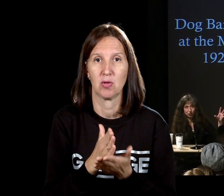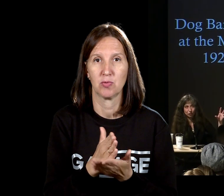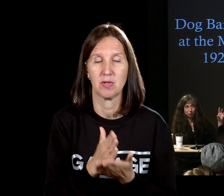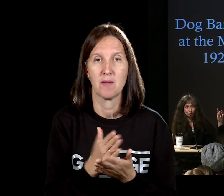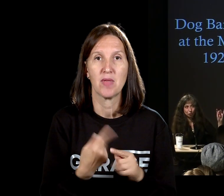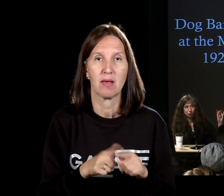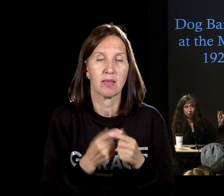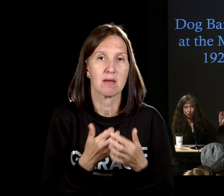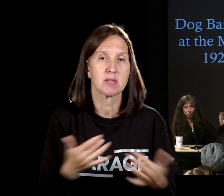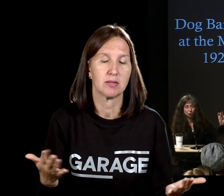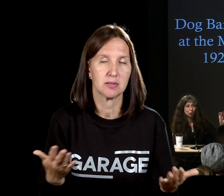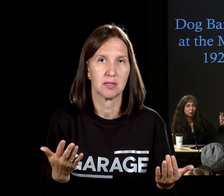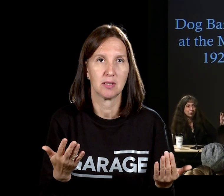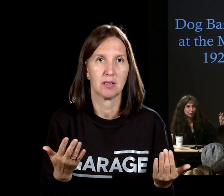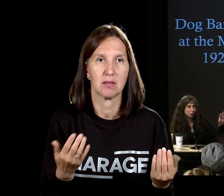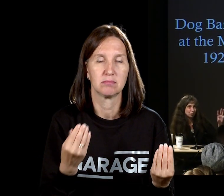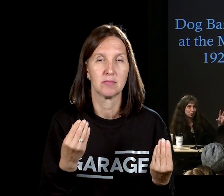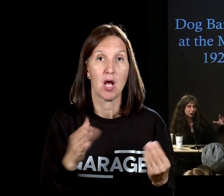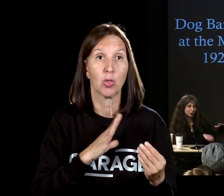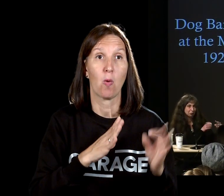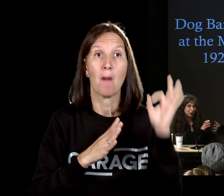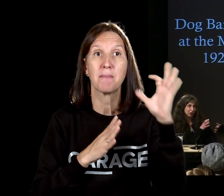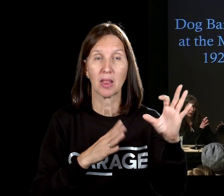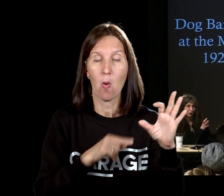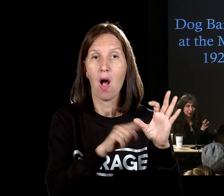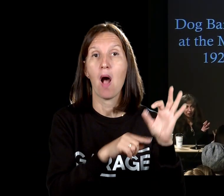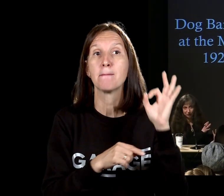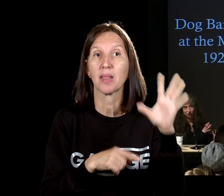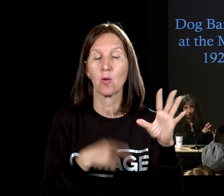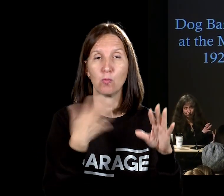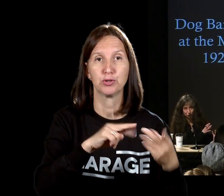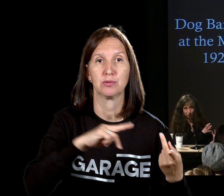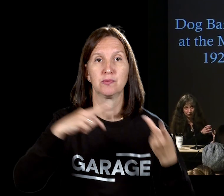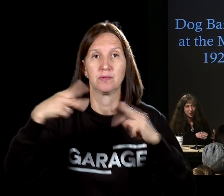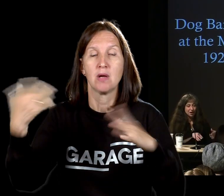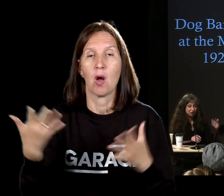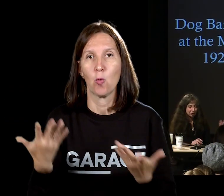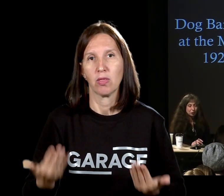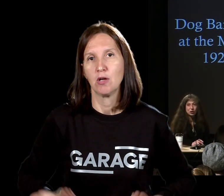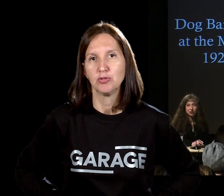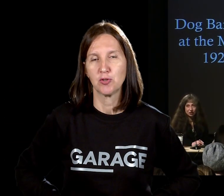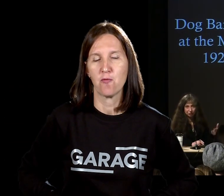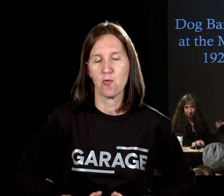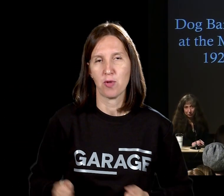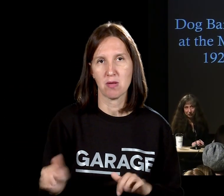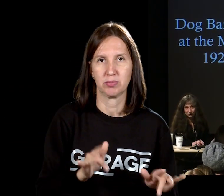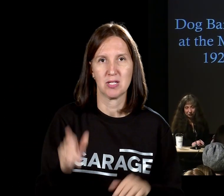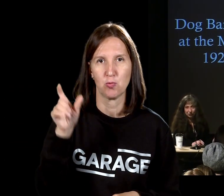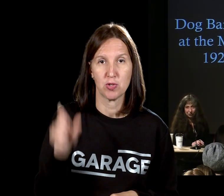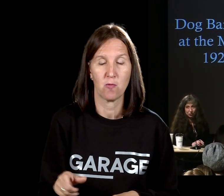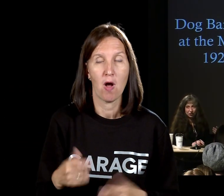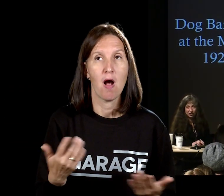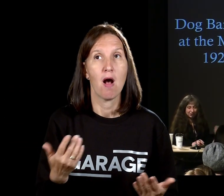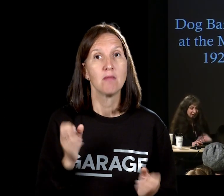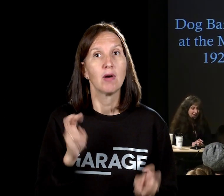такие вот существа, которые только-только были пятном, и уже из этого пятна эволюционировали некое живое существо. Каково оказаться в этом